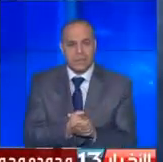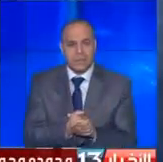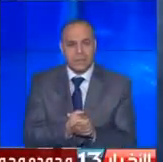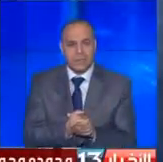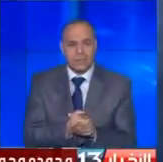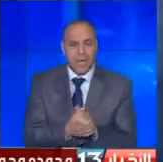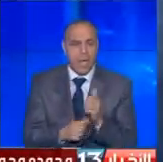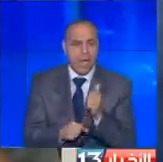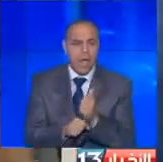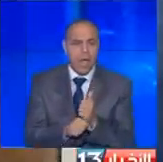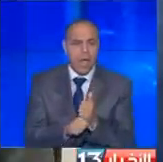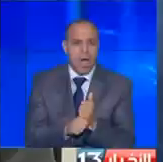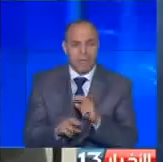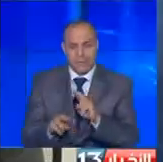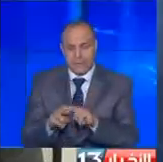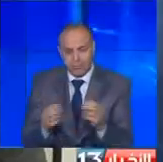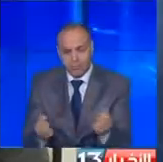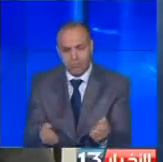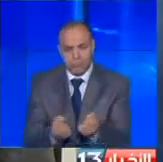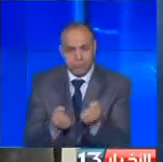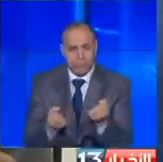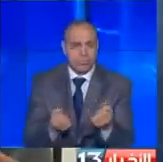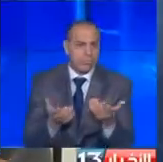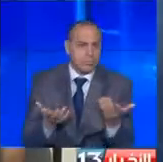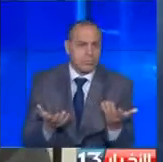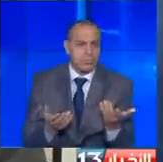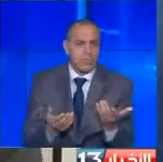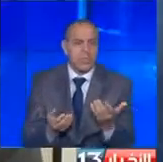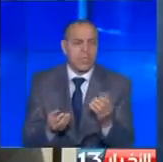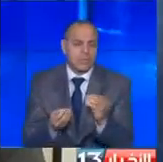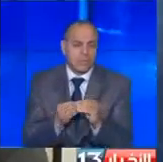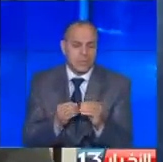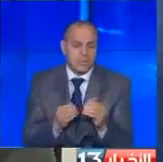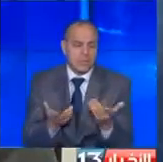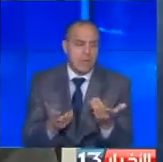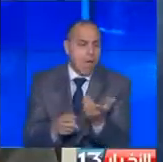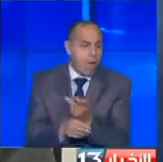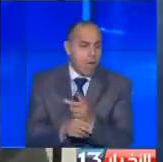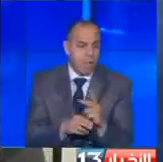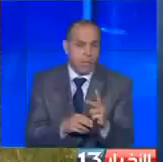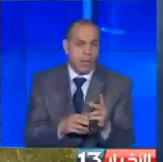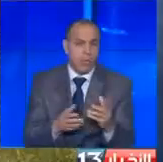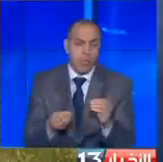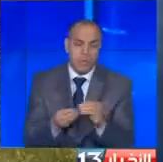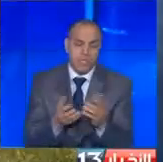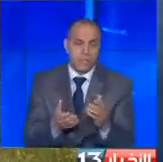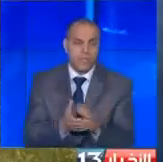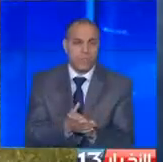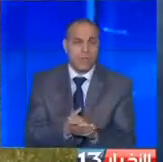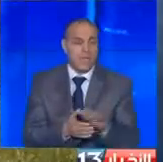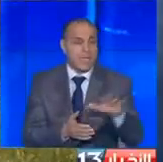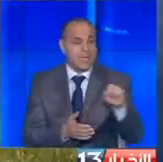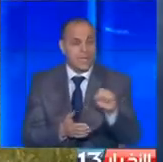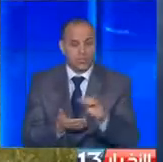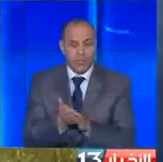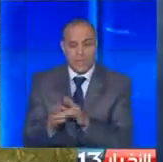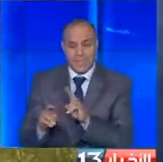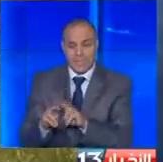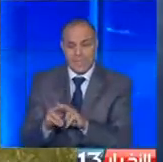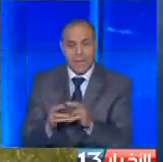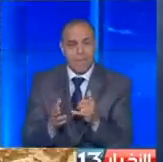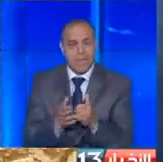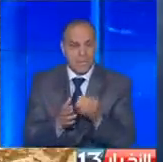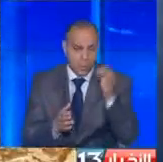مواسم التحسيس بما تعانيه من مخاطر ومشاكل. وقد دعت جمعية صيانة